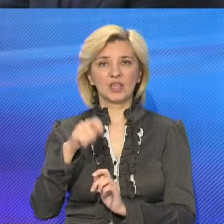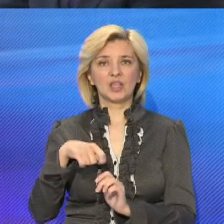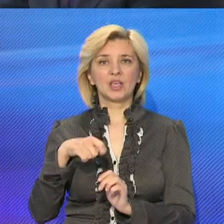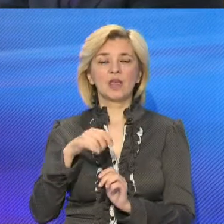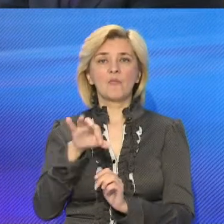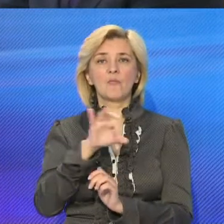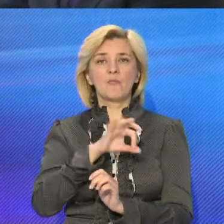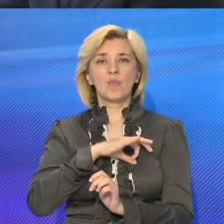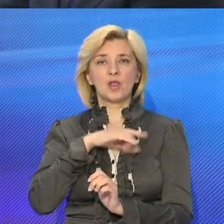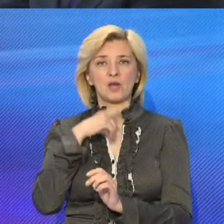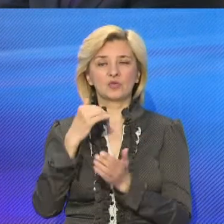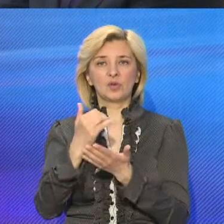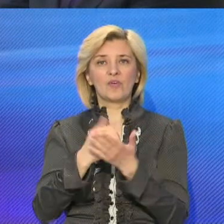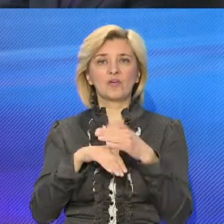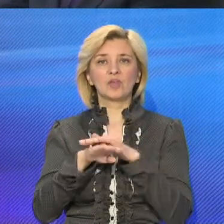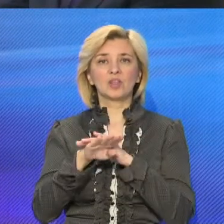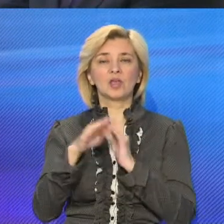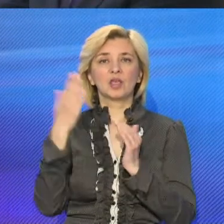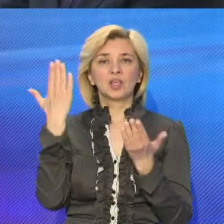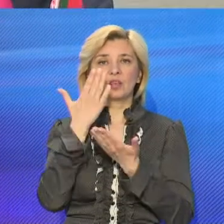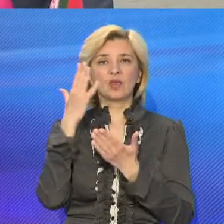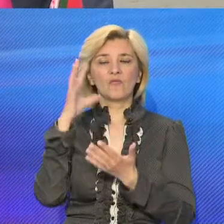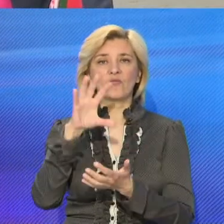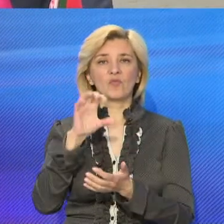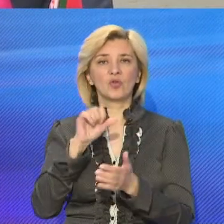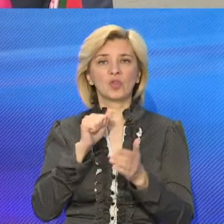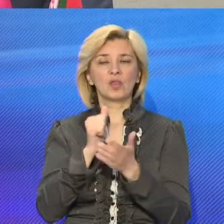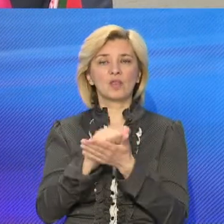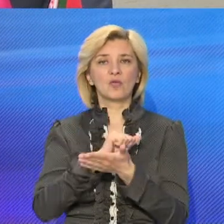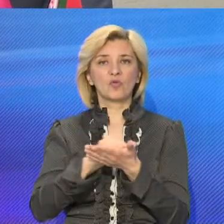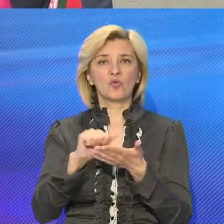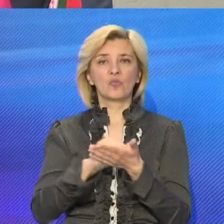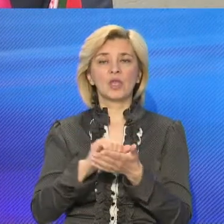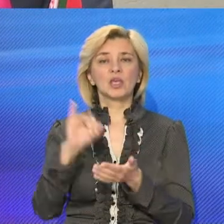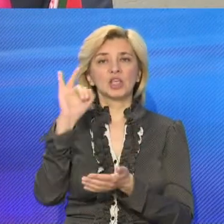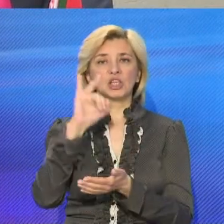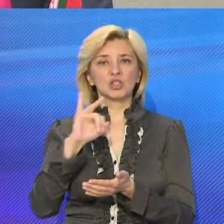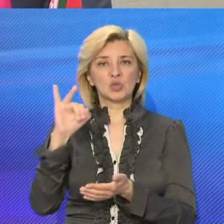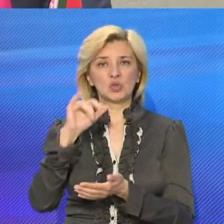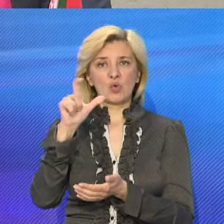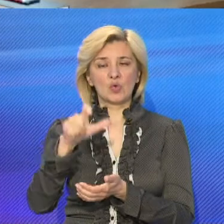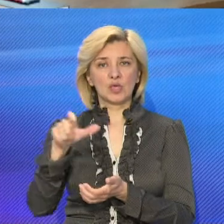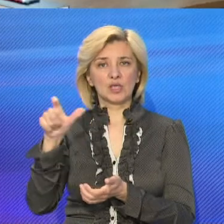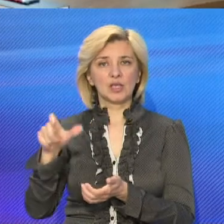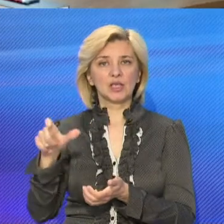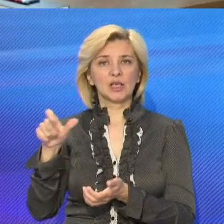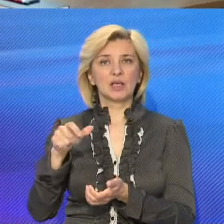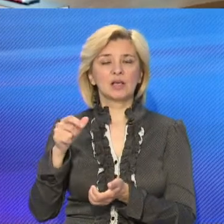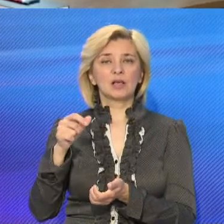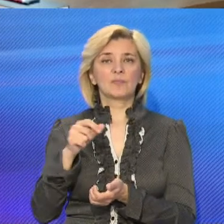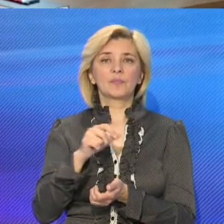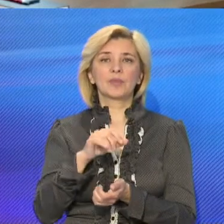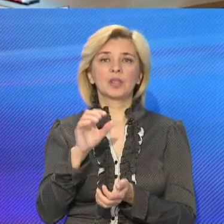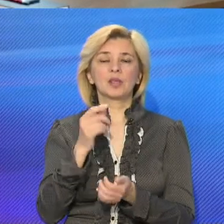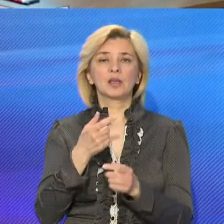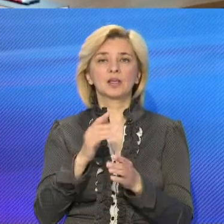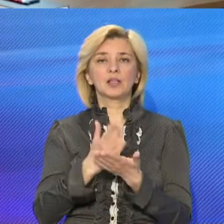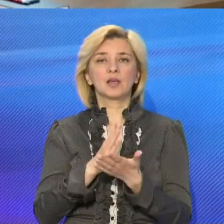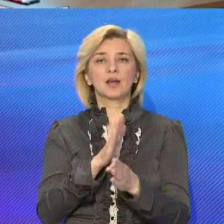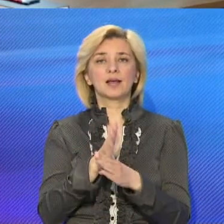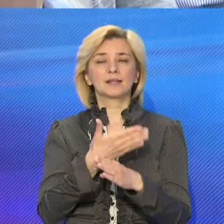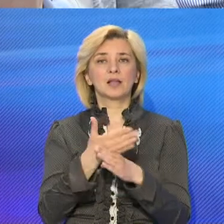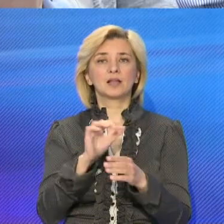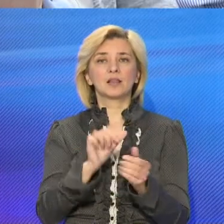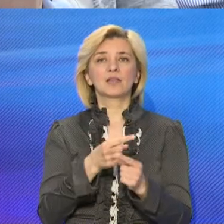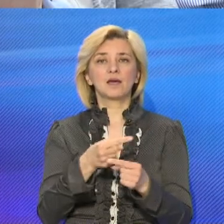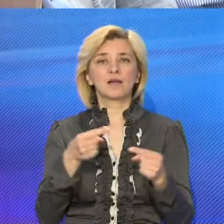дакументаў, раённых і абласных архіваў, гісторыкі, краязнаўцы і даследчыкі тэмы. Кніга падзелена на асобныя раздзелы, якія ўтрымліваюць